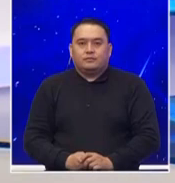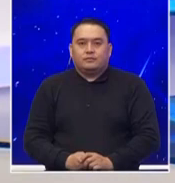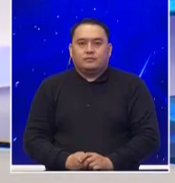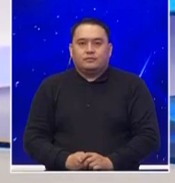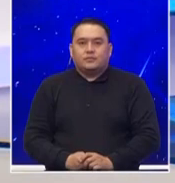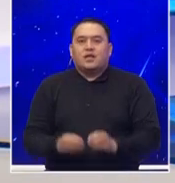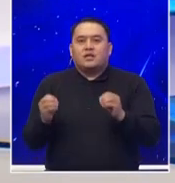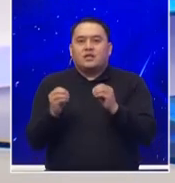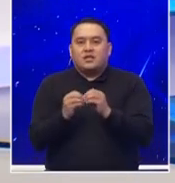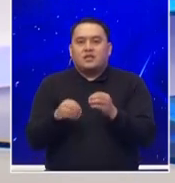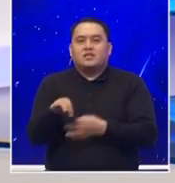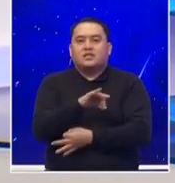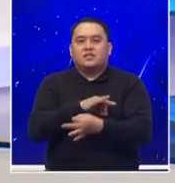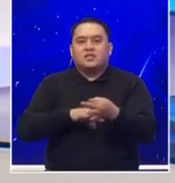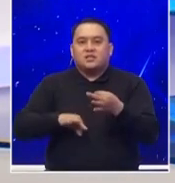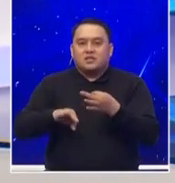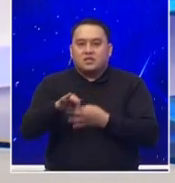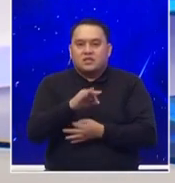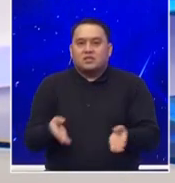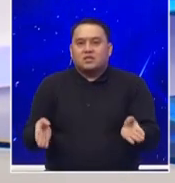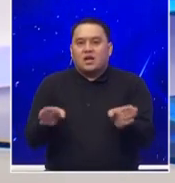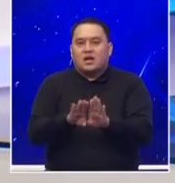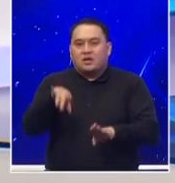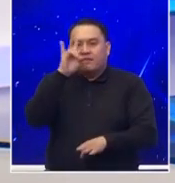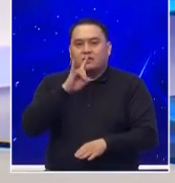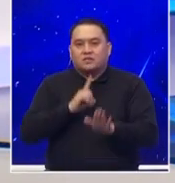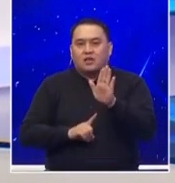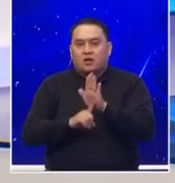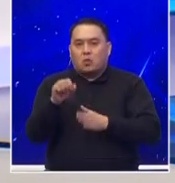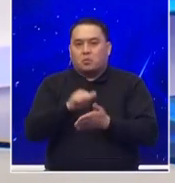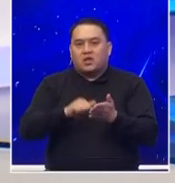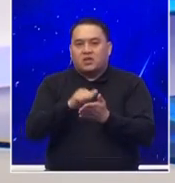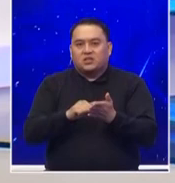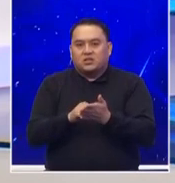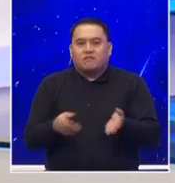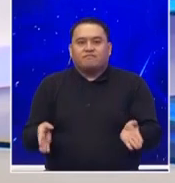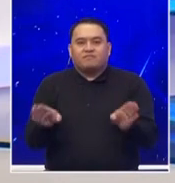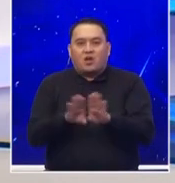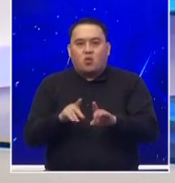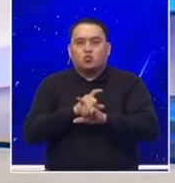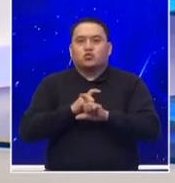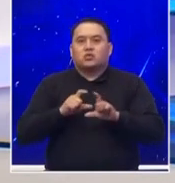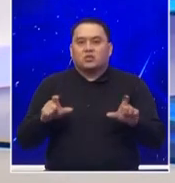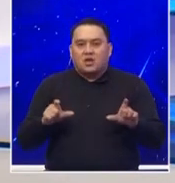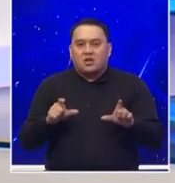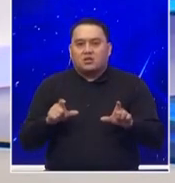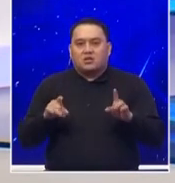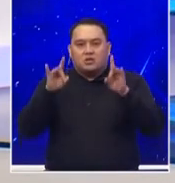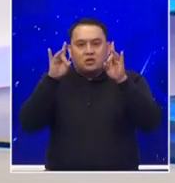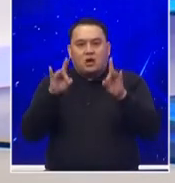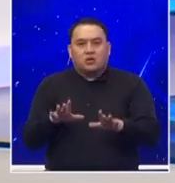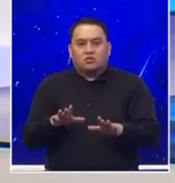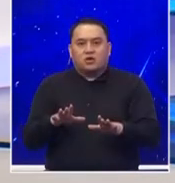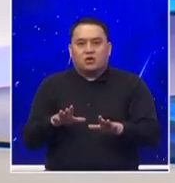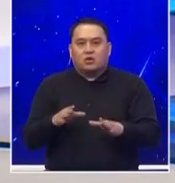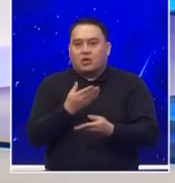10 детских домов закрыли в Казахстане с начала года. Причина внезапного расформирования учреждений весьма неожиданна –